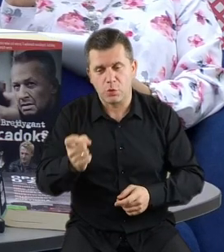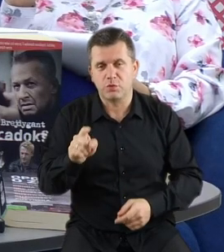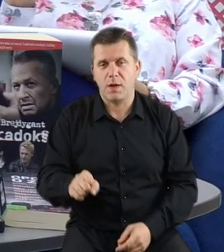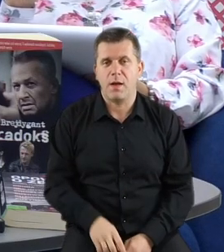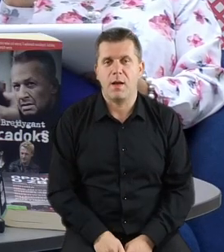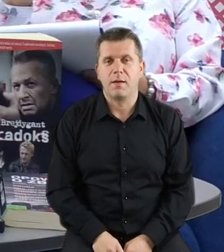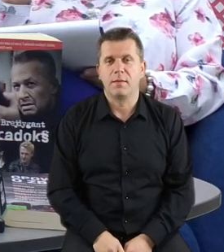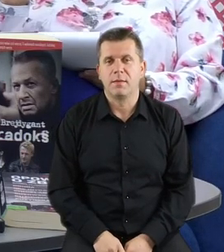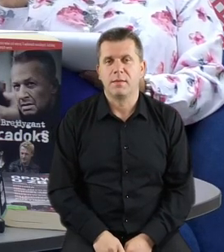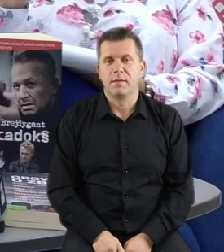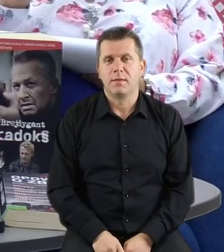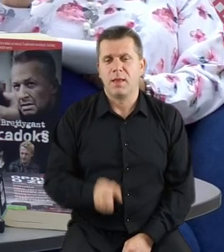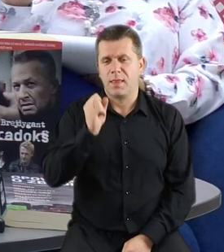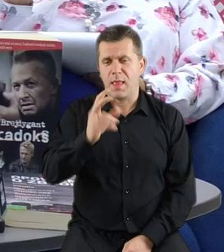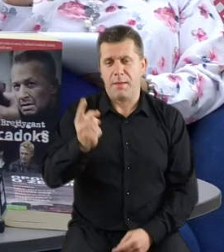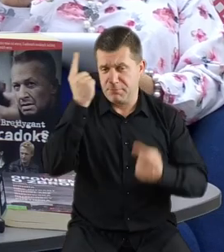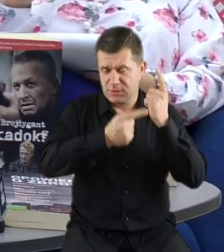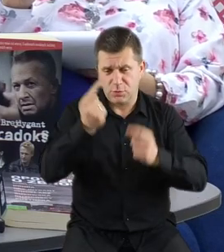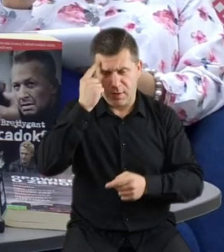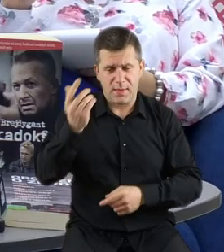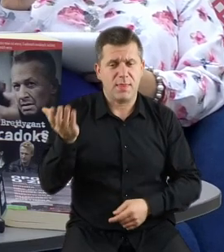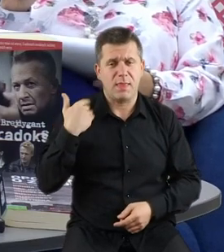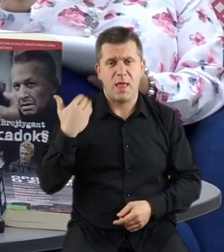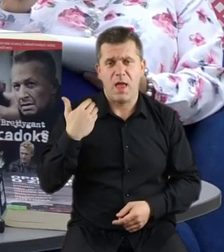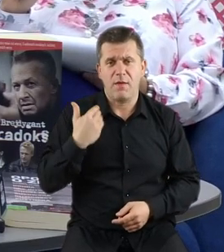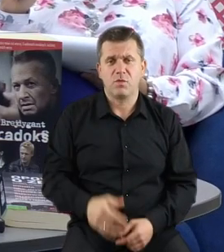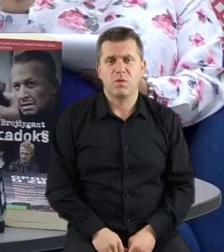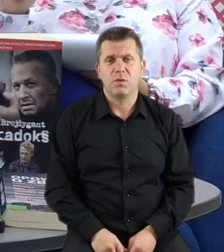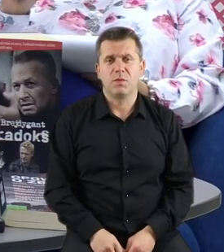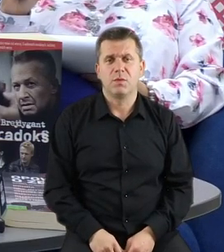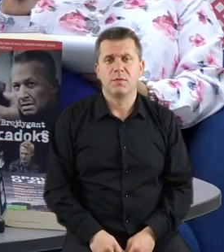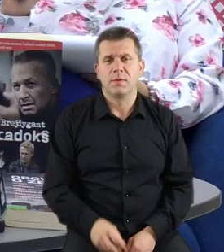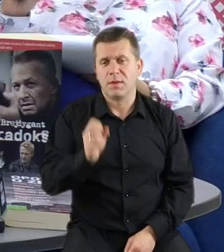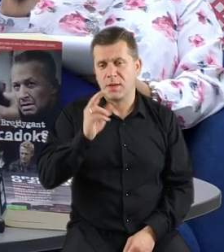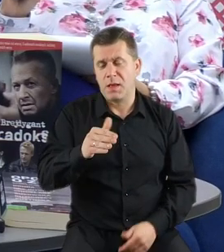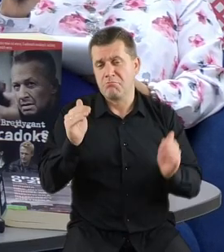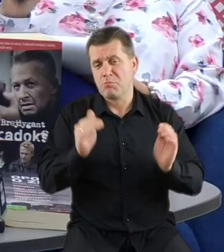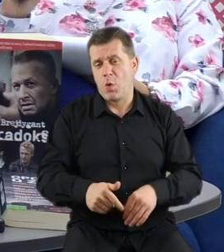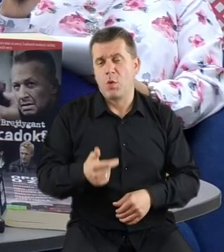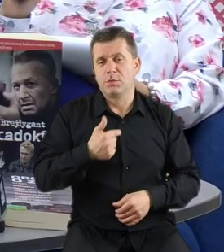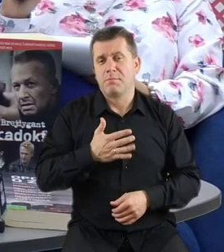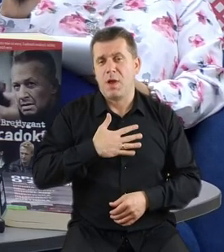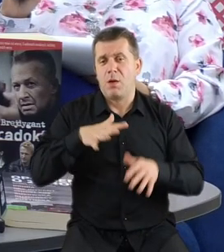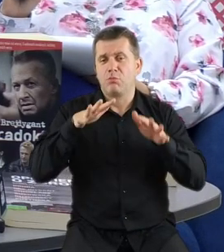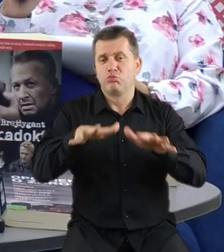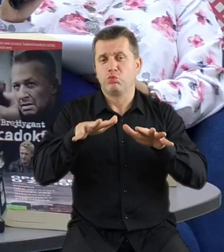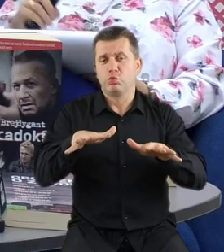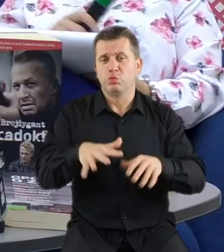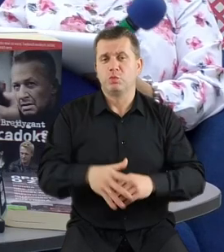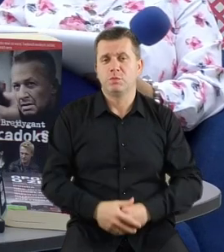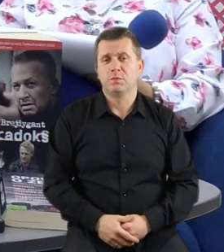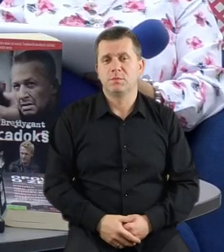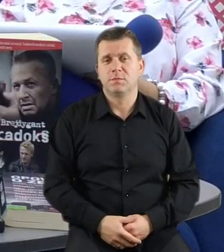go dostrzega. Tak mi przyszło do głowy teraz niedawno jakoś, że tak, że może po prostu ja mam dość